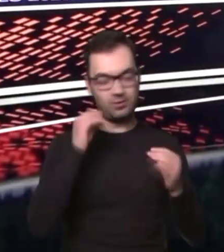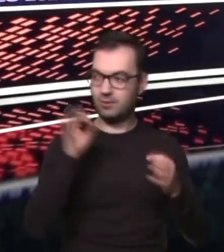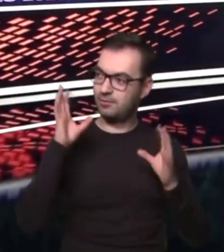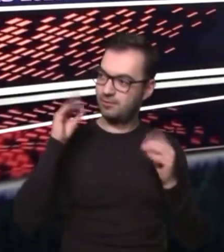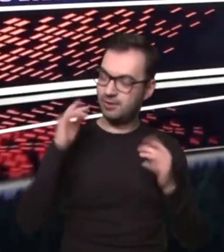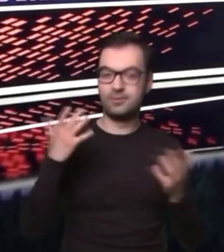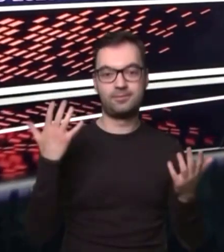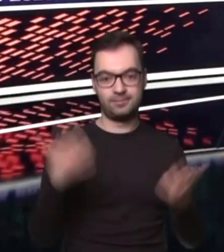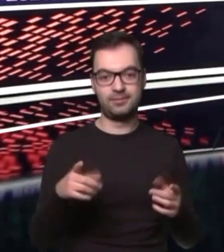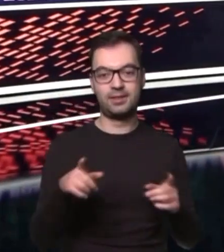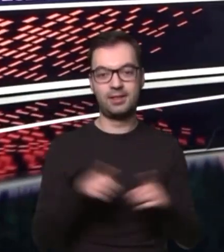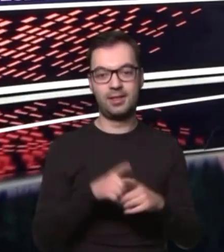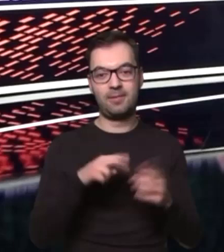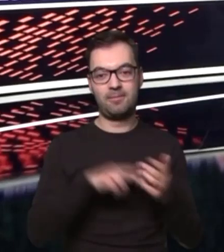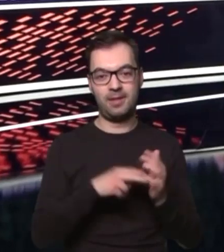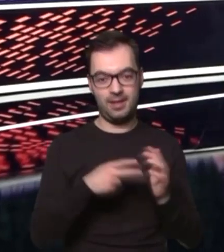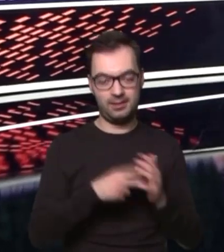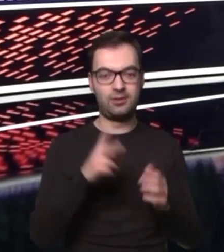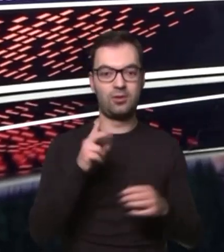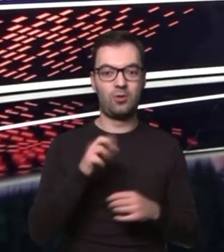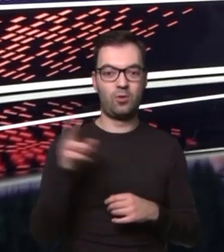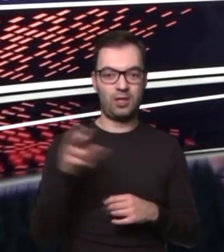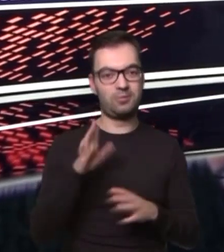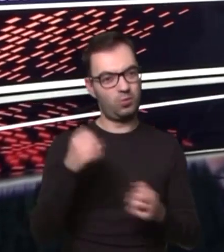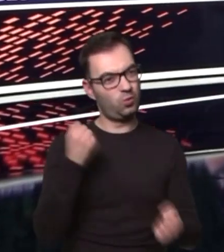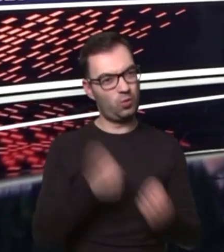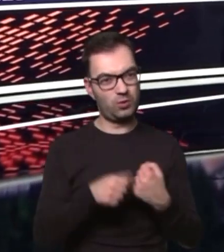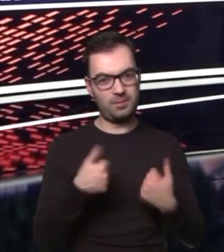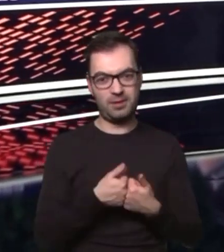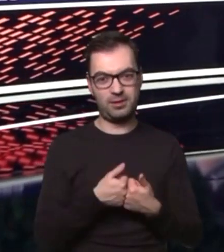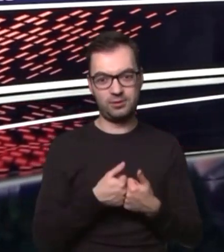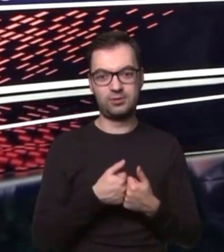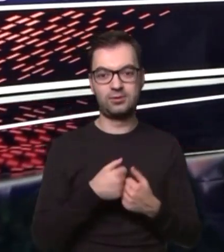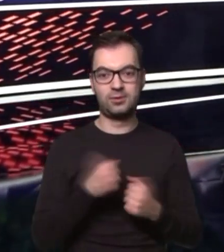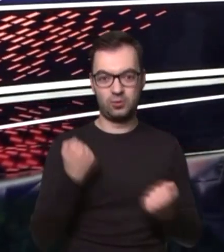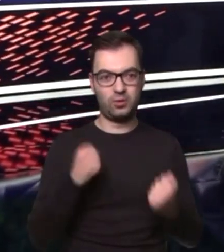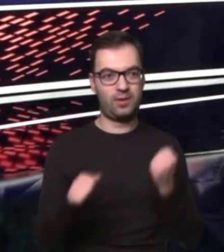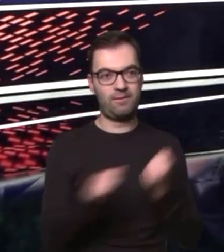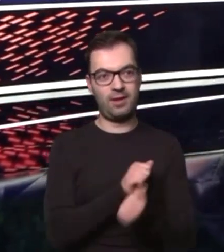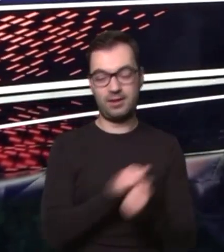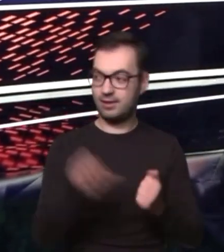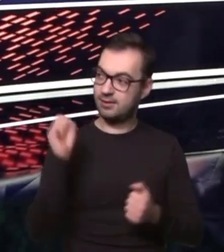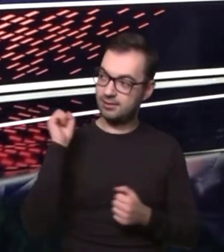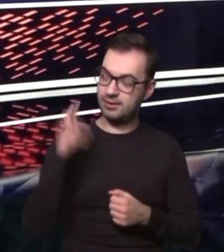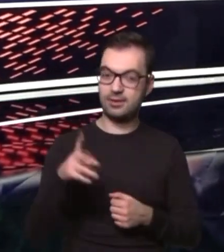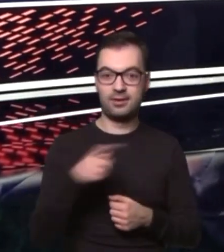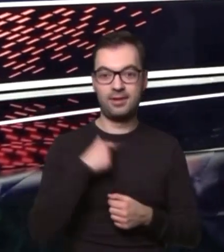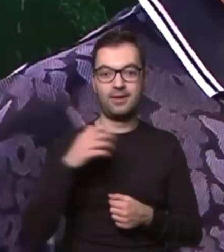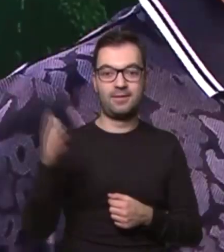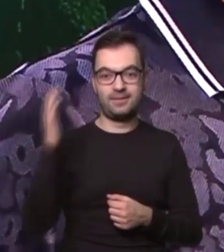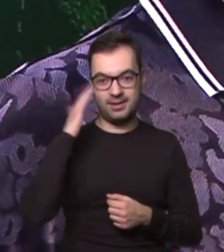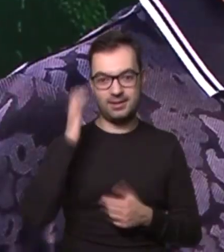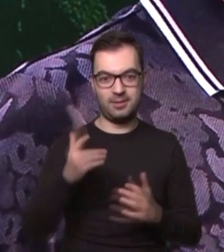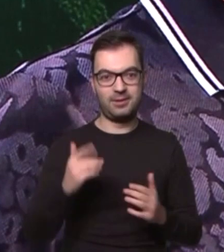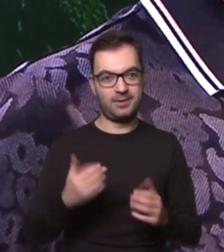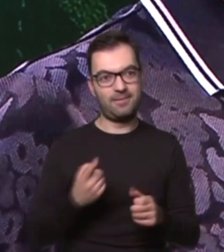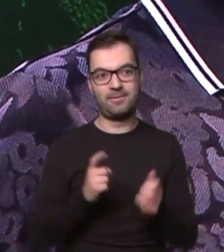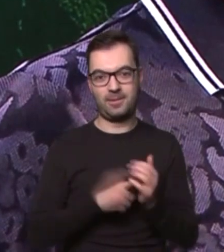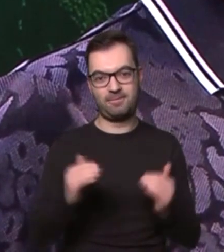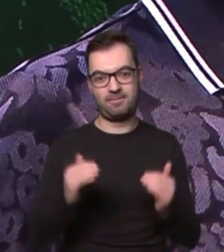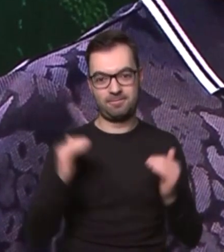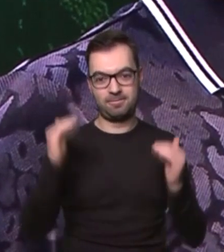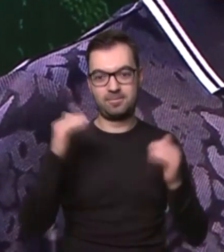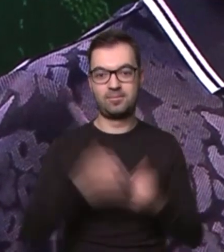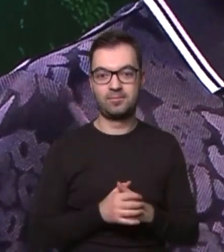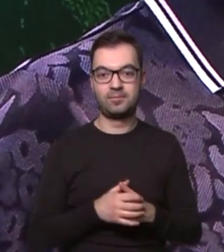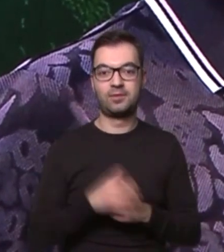Dobry wieczór. Zgodnie z przewidywaniami Hubert miał trudnego rywala i trudną przeprawę. Tak, wiedziałam, że poprzeczka pójdzie w górę, o tym wczoraj